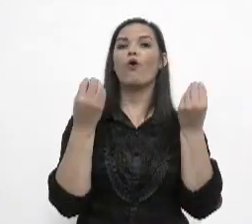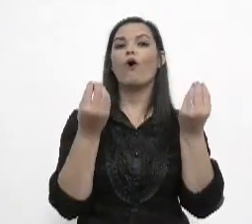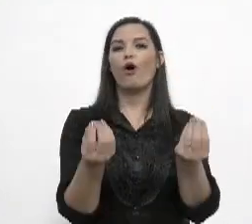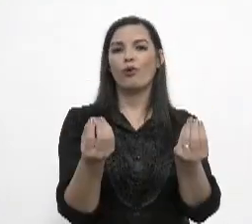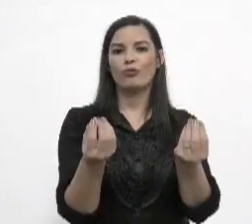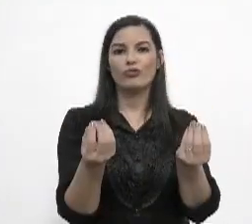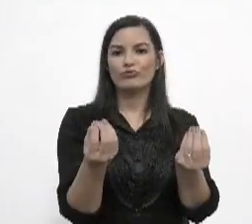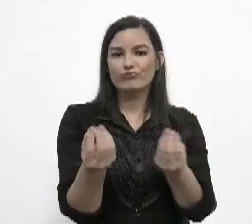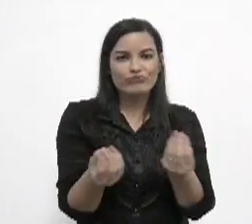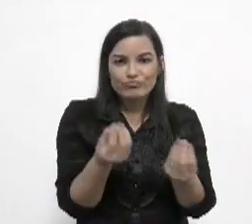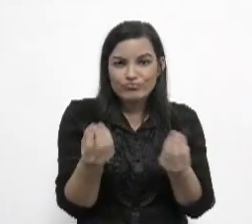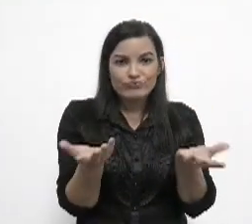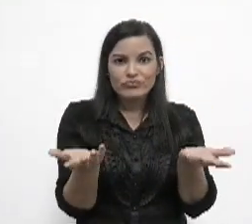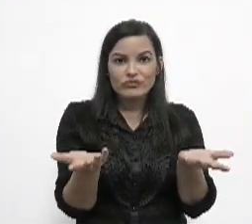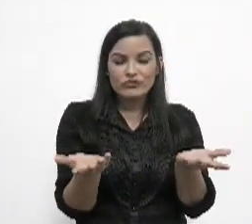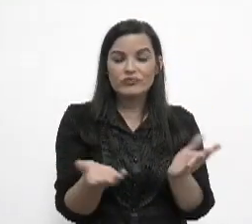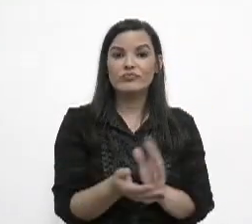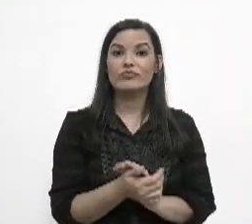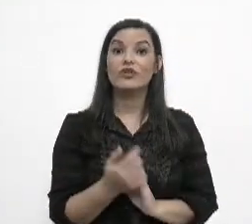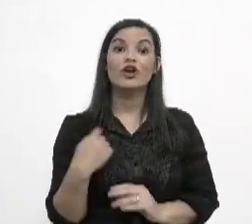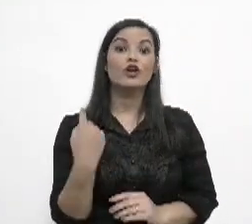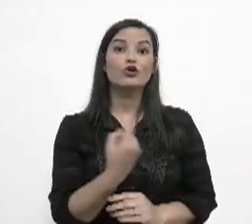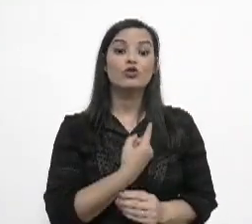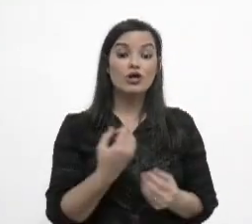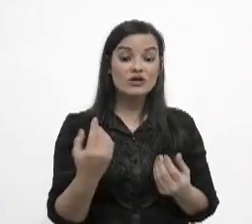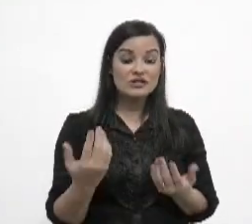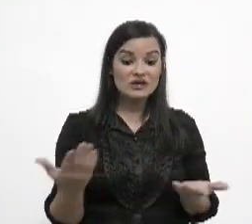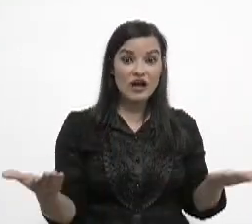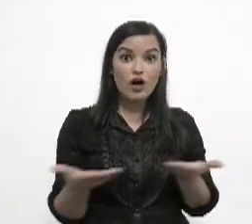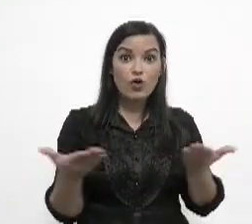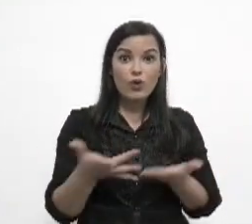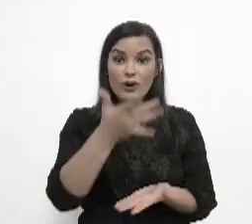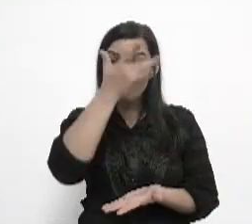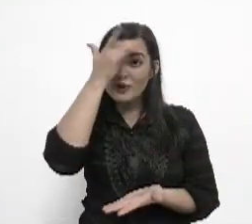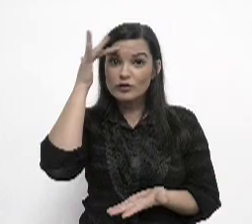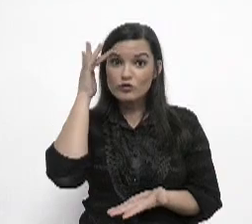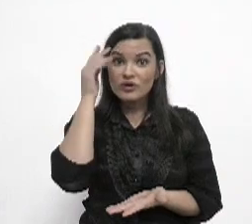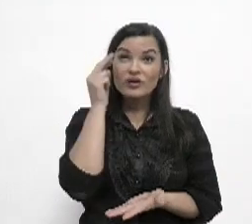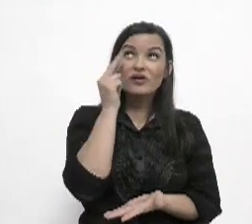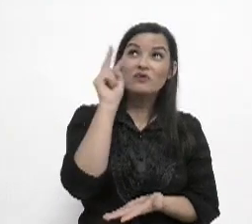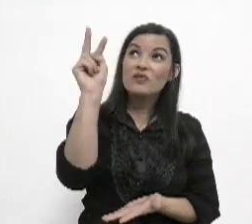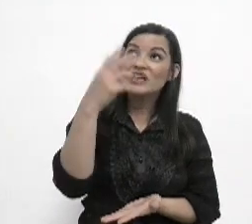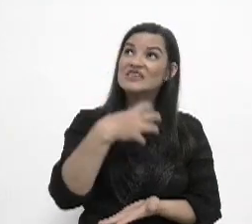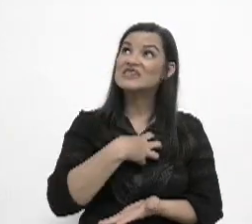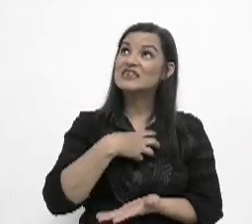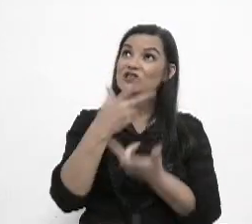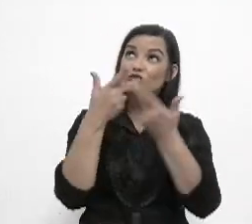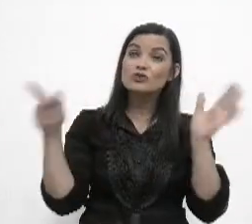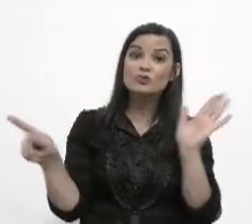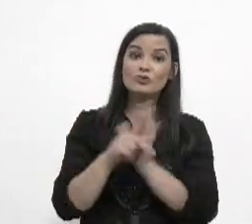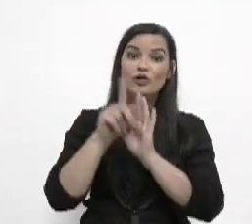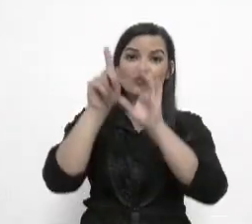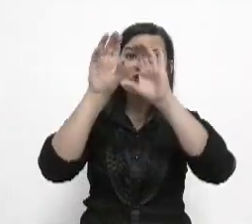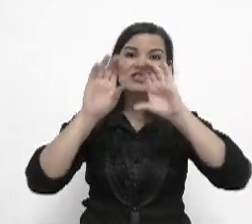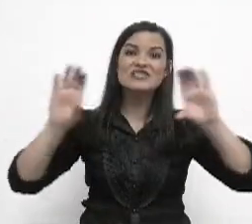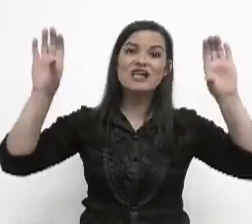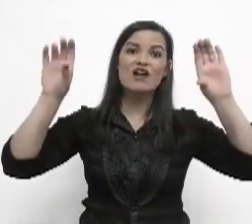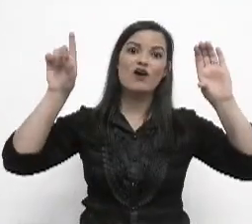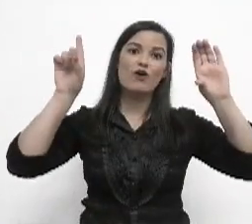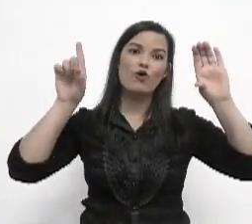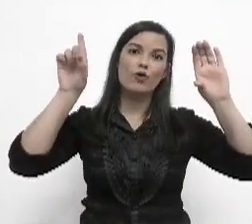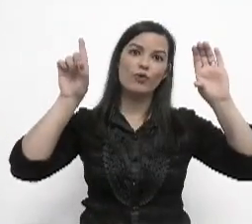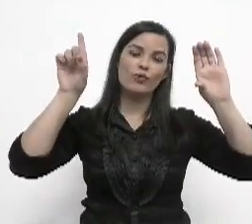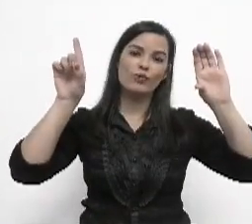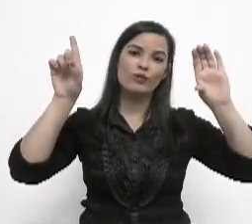보는 사람이 바로 우리들입니다. Nós somos pessoas que agora enxergam as coisas do céu, as coisas celestiais que nós vemos agora. 세상이 보지 못하는